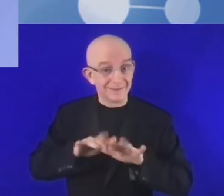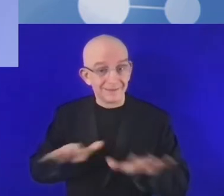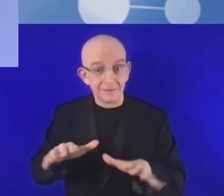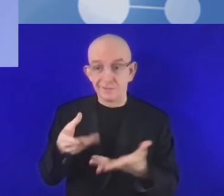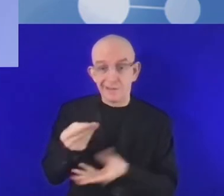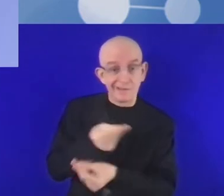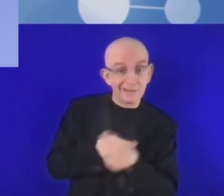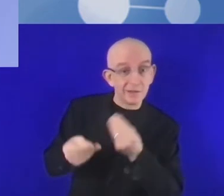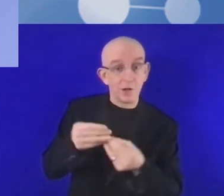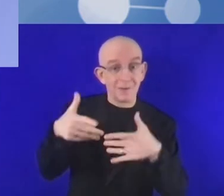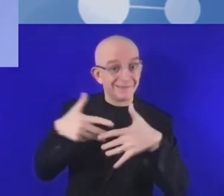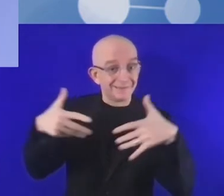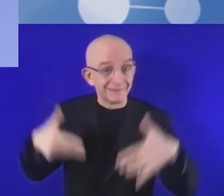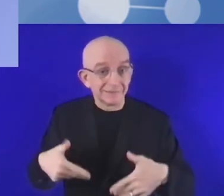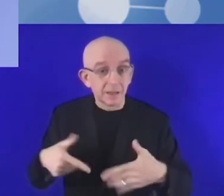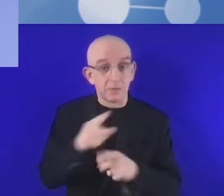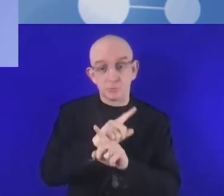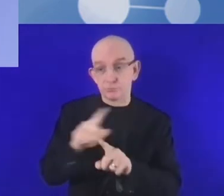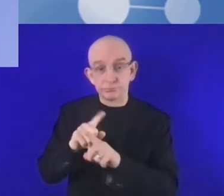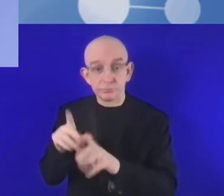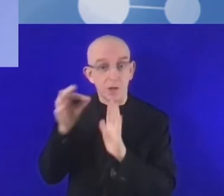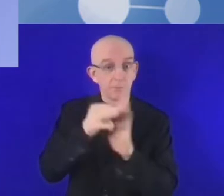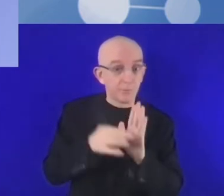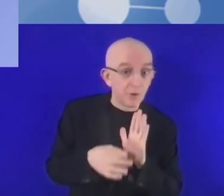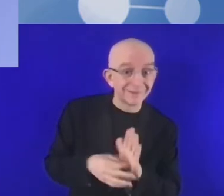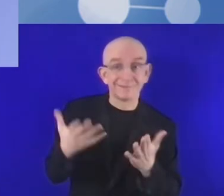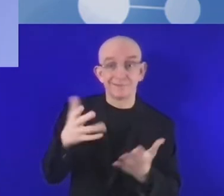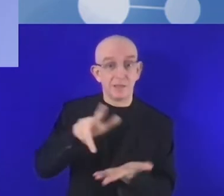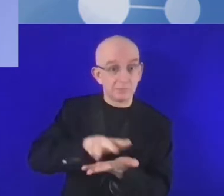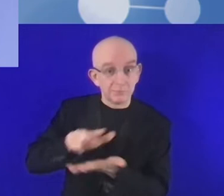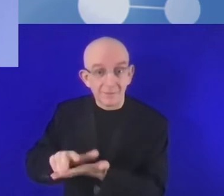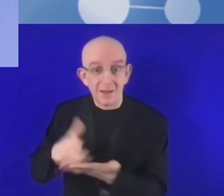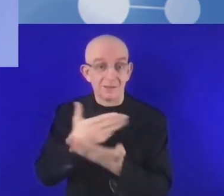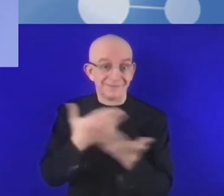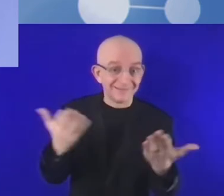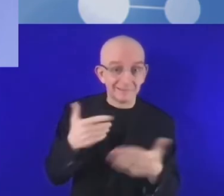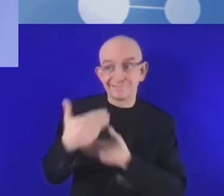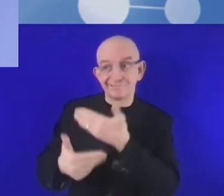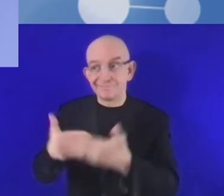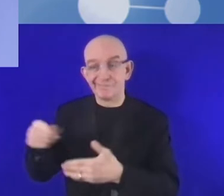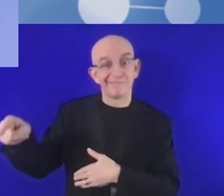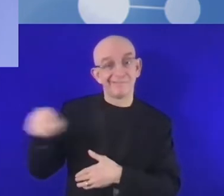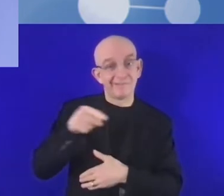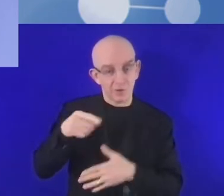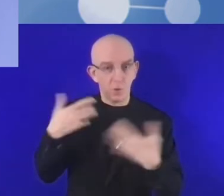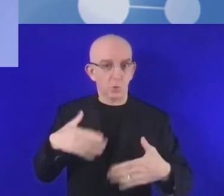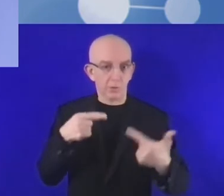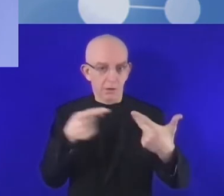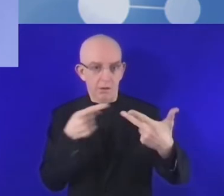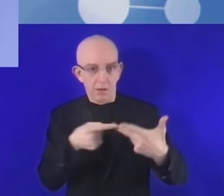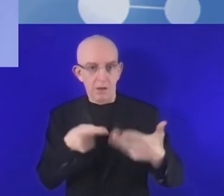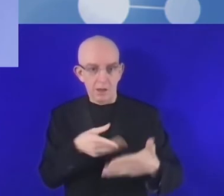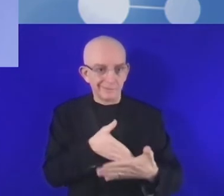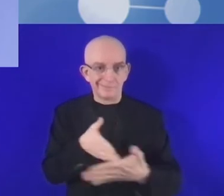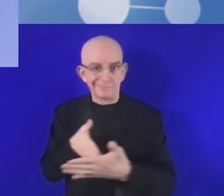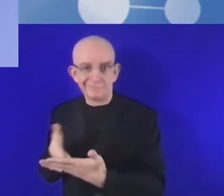生态环境的发展，这也是需要我们一些冷静的看待各方